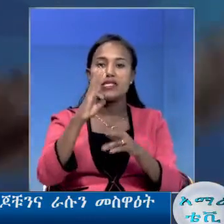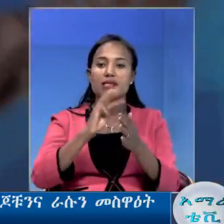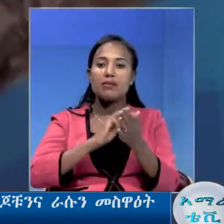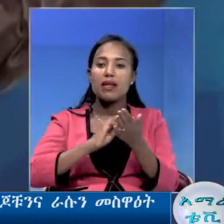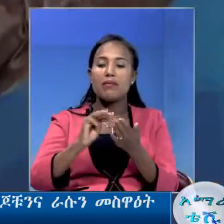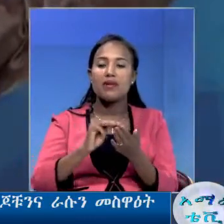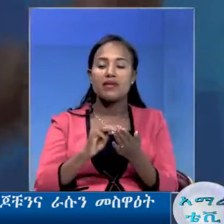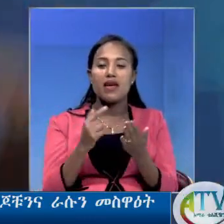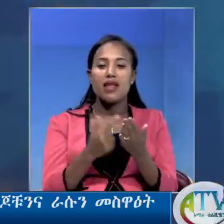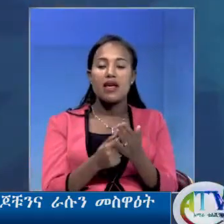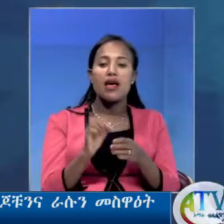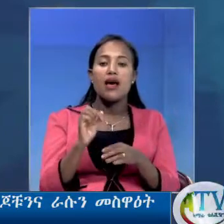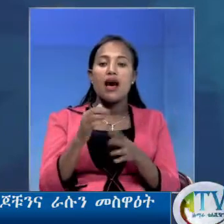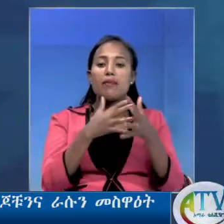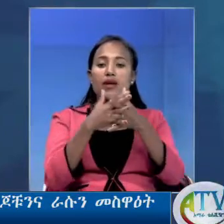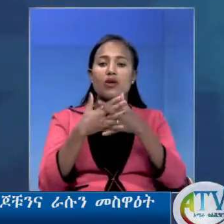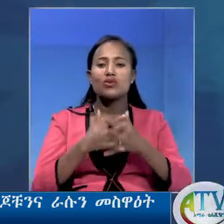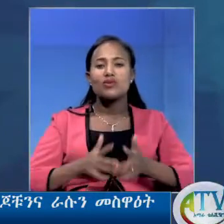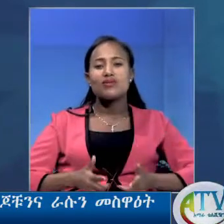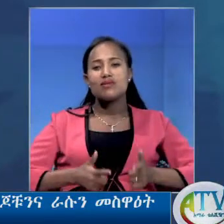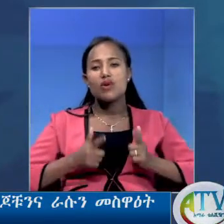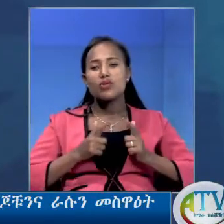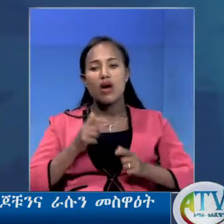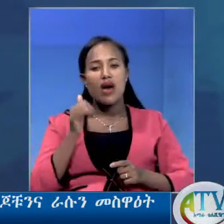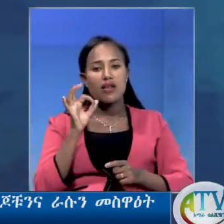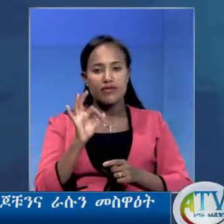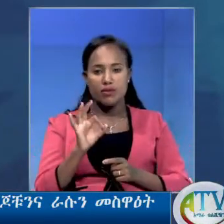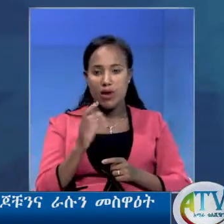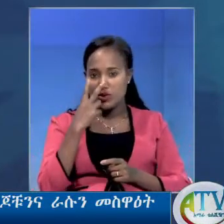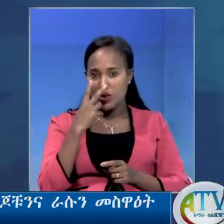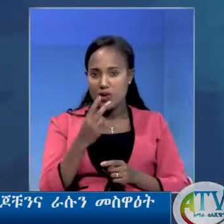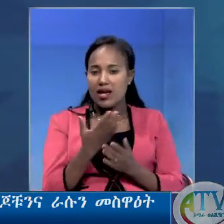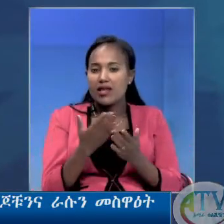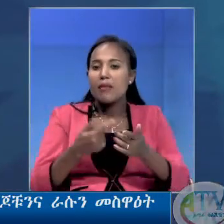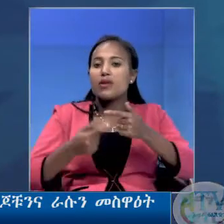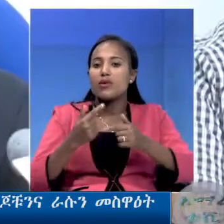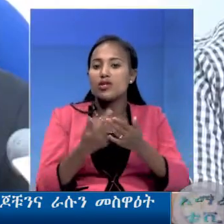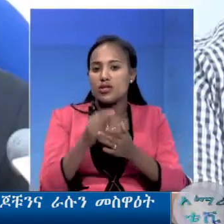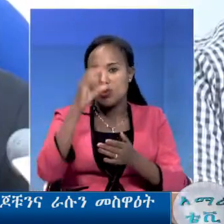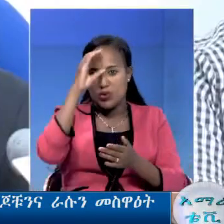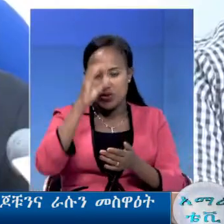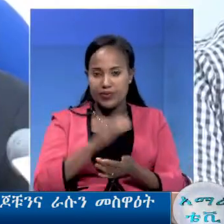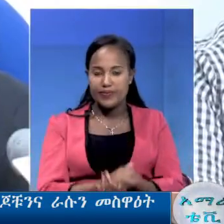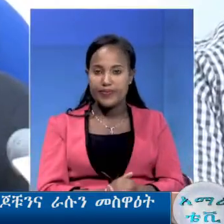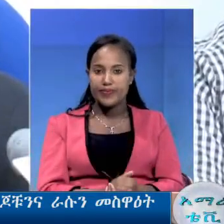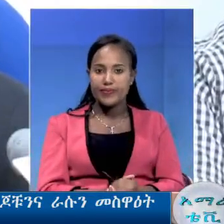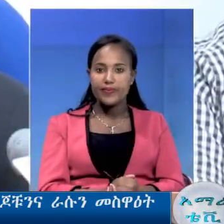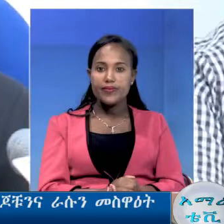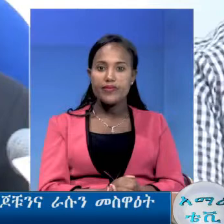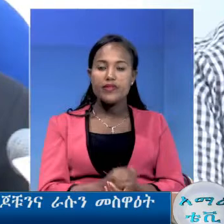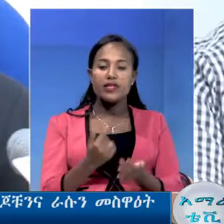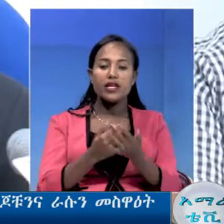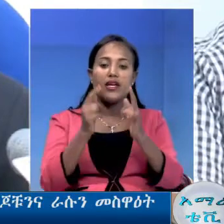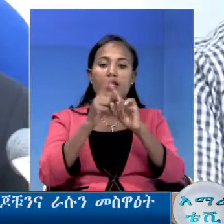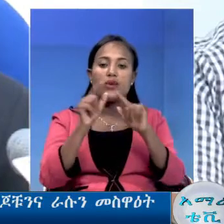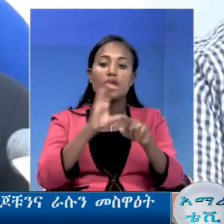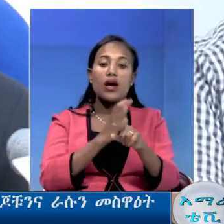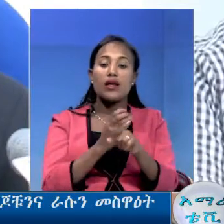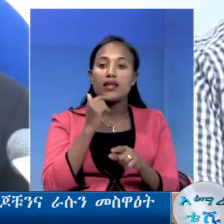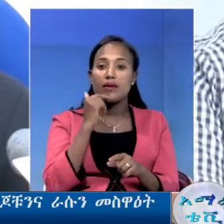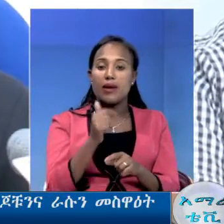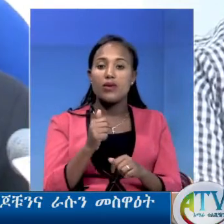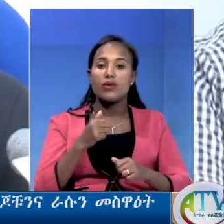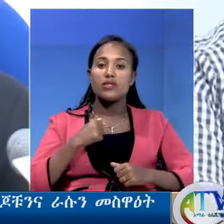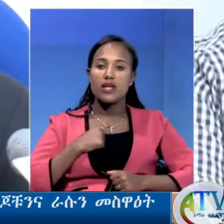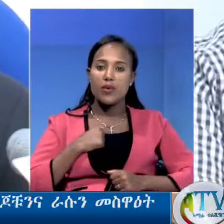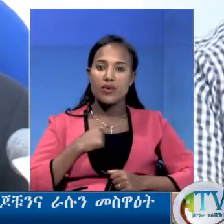ቤት አለው። አሜሪካን ሀገር ውስጥ የናጠጠ ኑሮ ነው የሚኖሩት። አያቸዋለሁ። ከየት አምጥተው ነው እነዚህ ሰዎች? ይሄ ልዩ ኃይል የተባለው